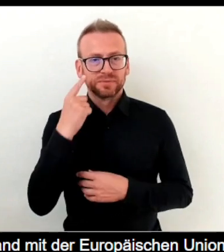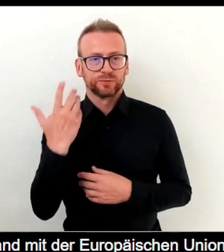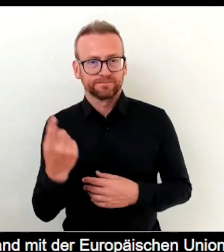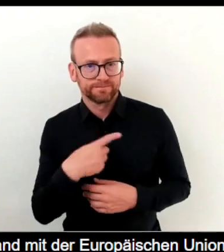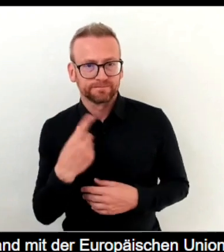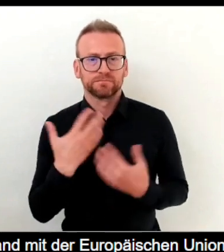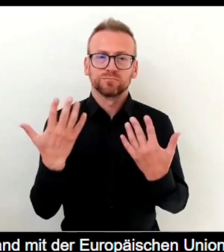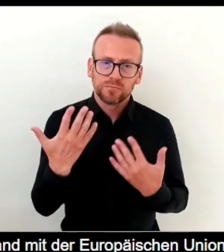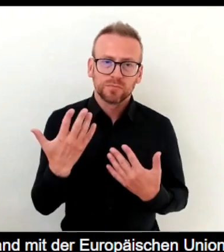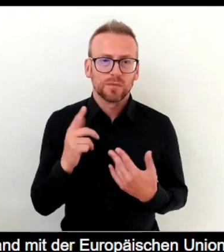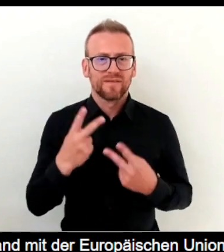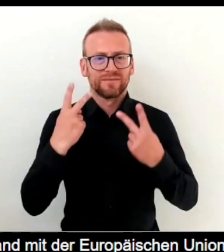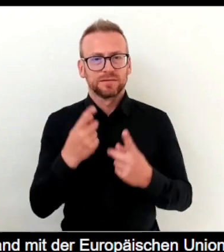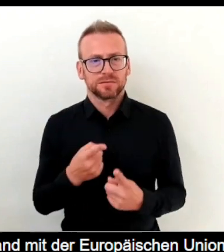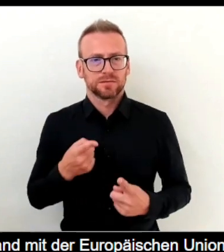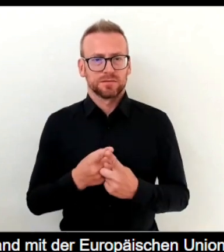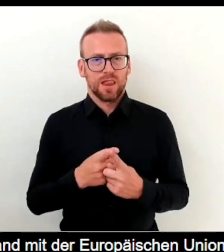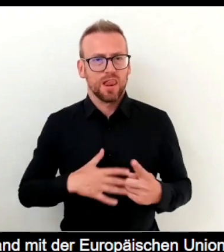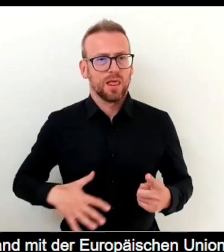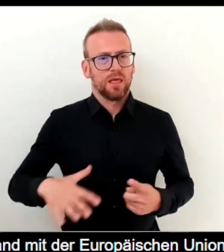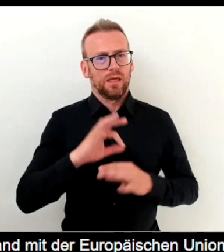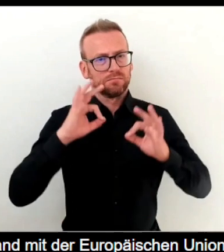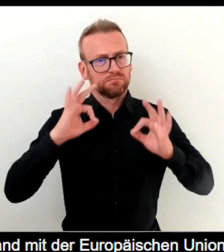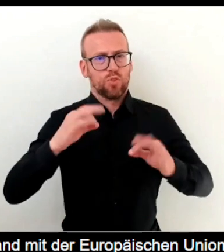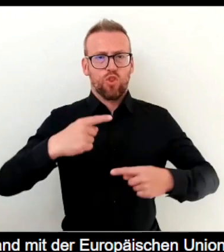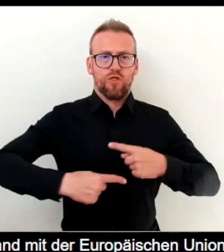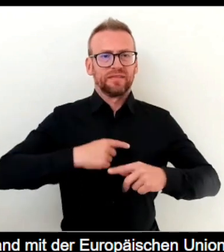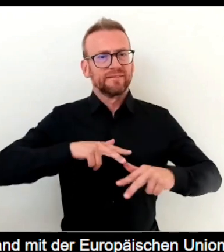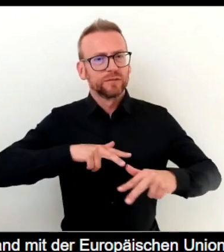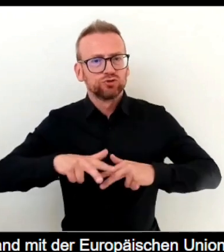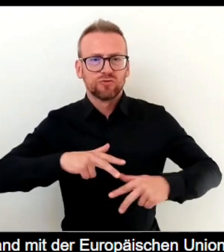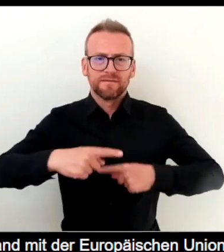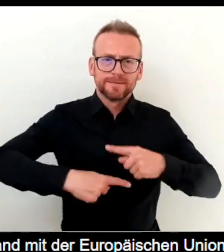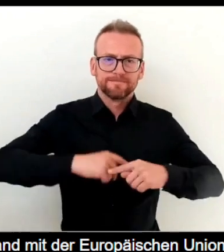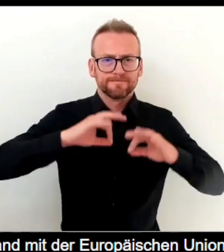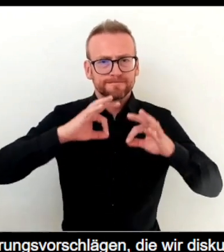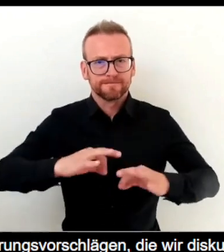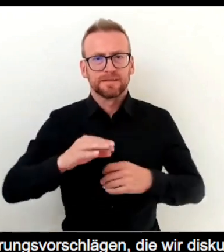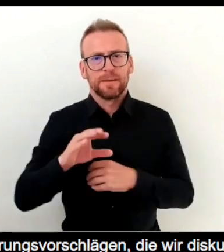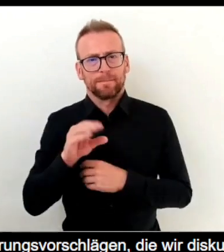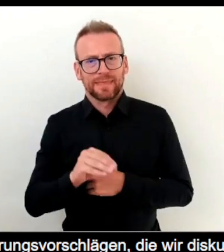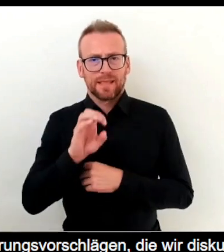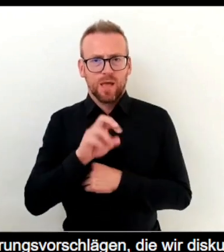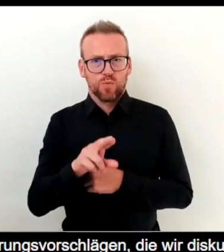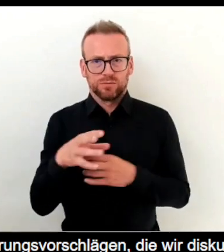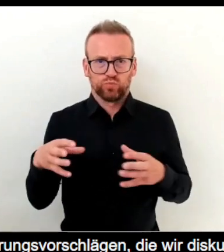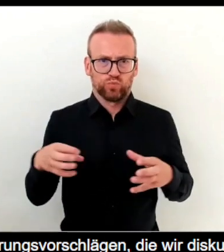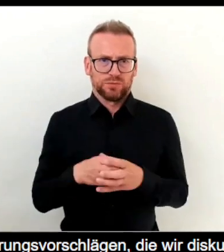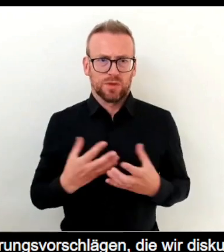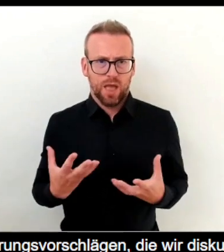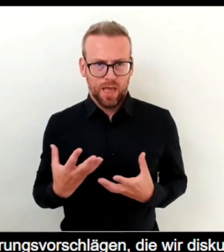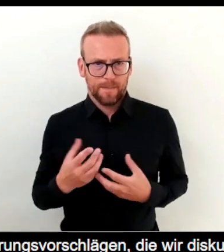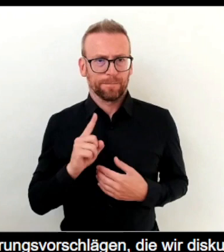demokratisch. Deswegen begrüßen wir ausdrücklich, dass es in der Europäischen Union einen Riesensatz nach vorne gegeben hat. Das Abkommen mit Tunesien